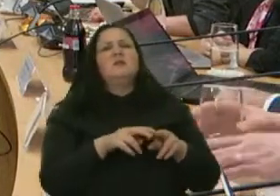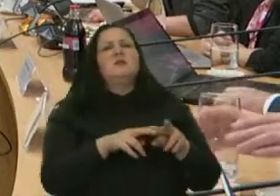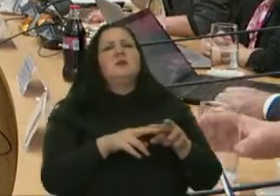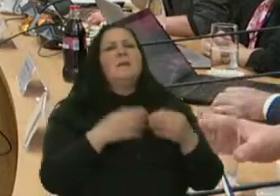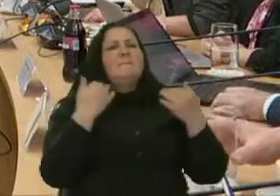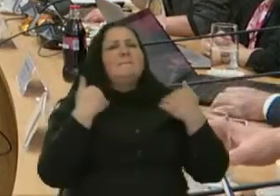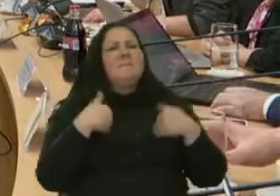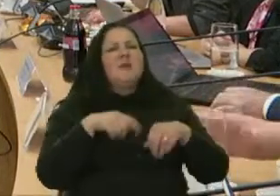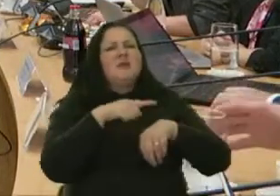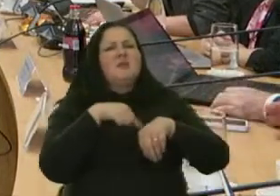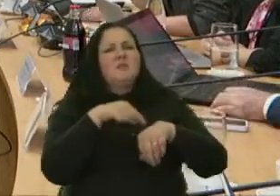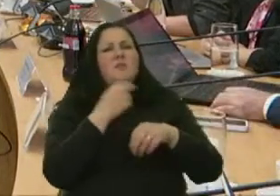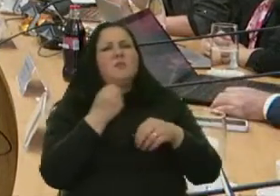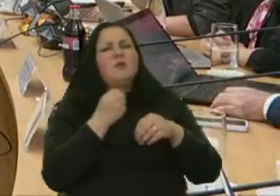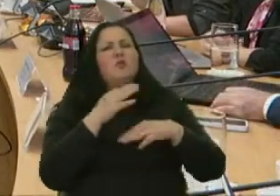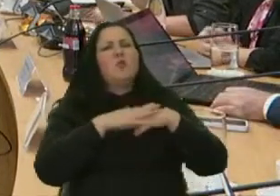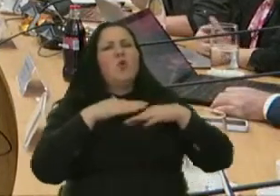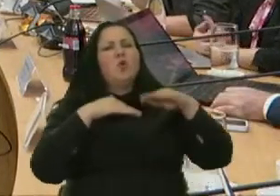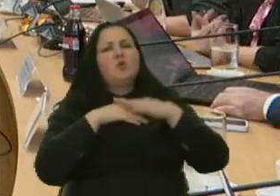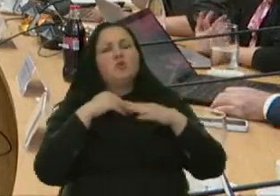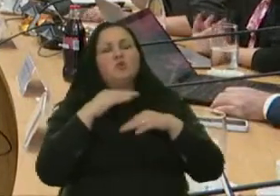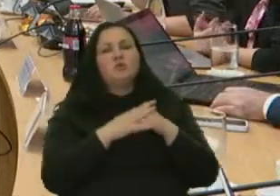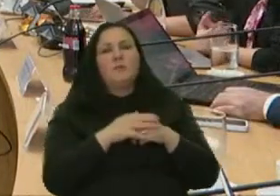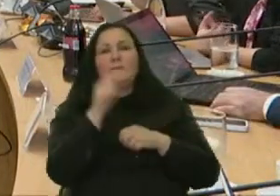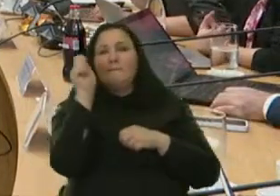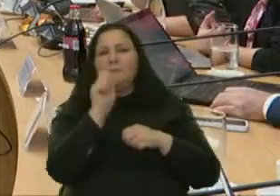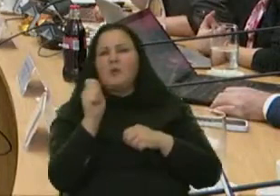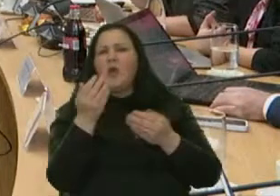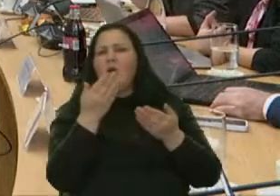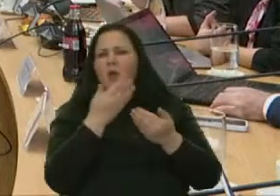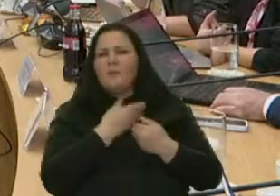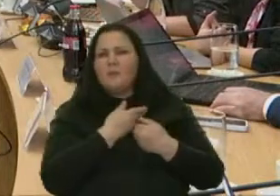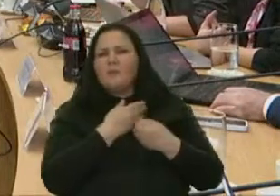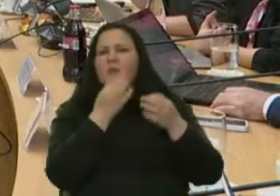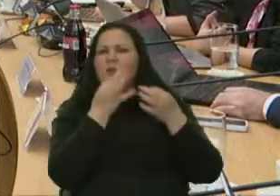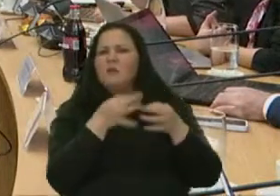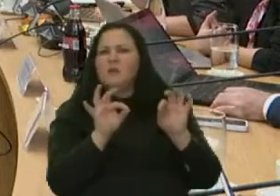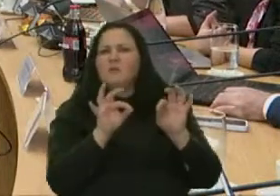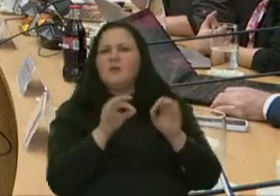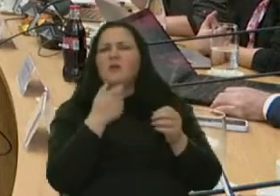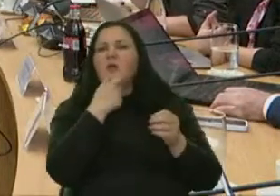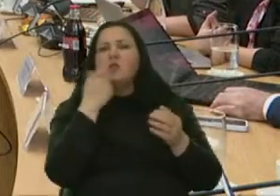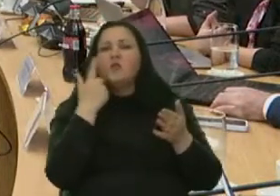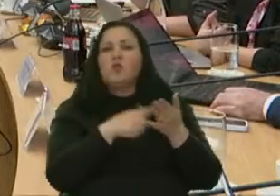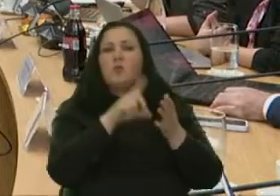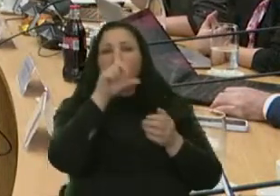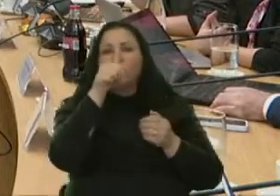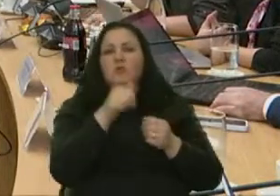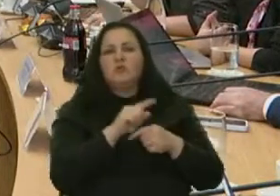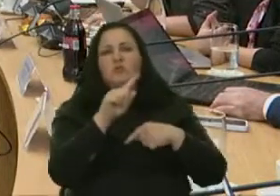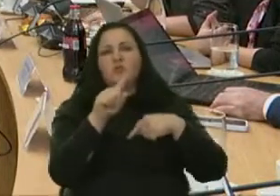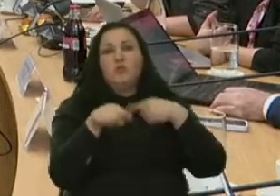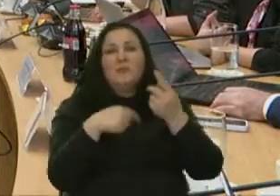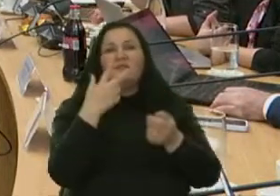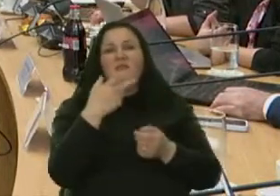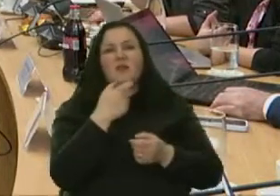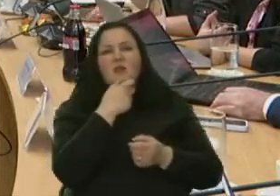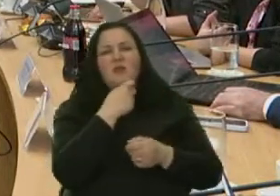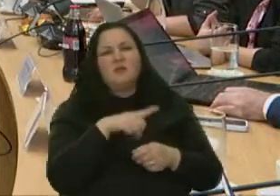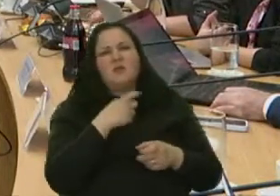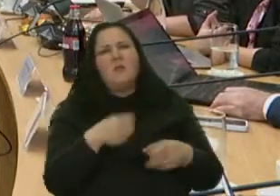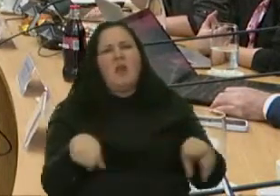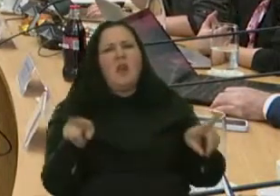tănău acestei școli Proiectul a primit undă verde în 2021 trei ani mai târziu suntem cu el tot